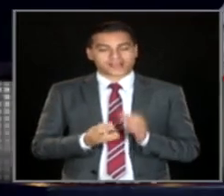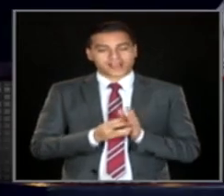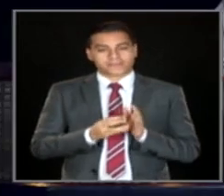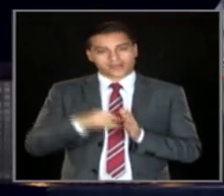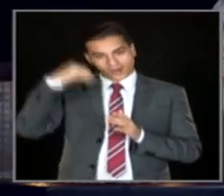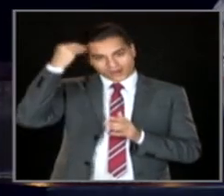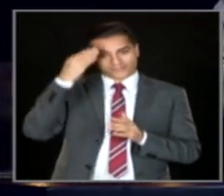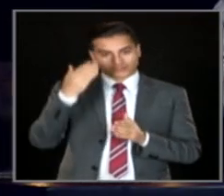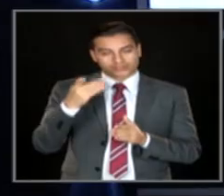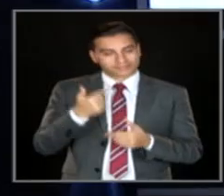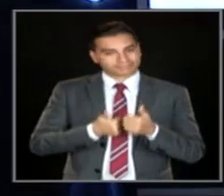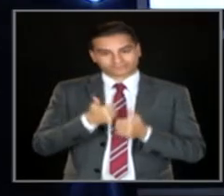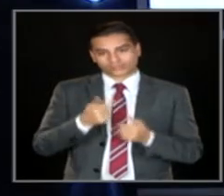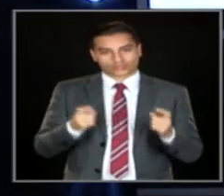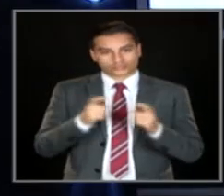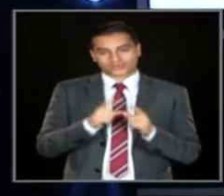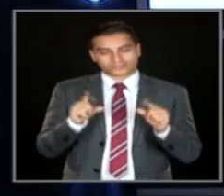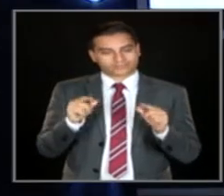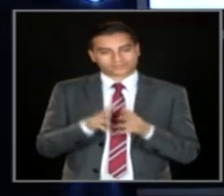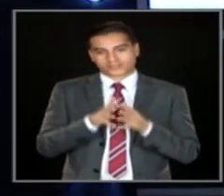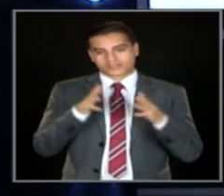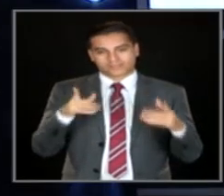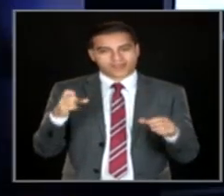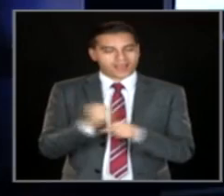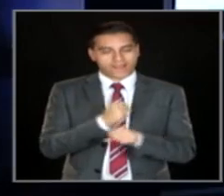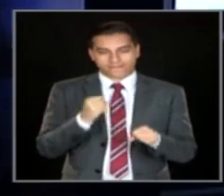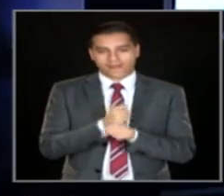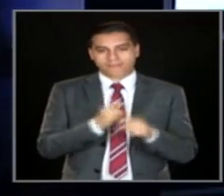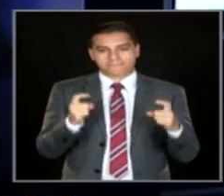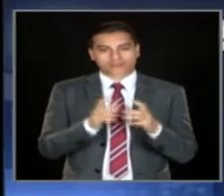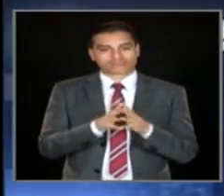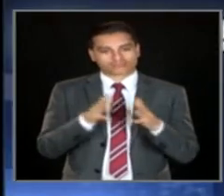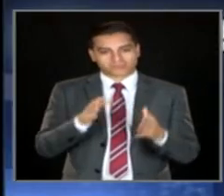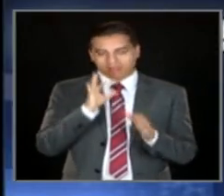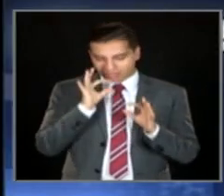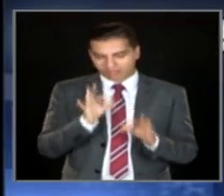الشيخ لعبتوا موسم عظيم، تألقتوا في ماتشات طبعا طبعا.